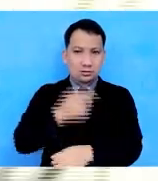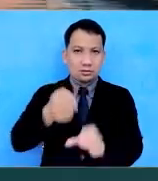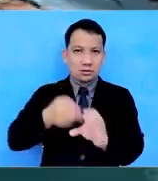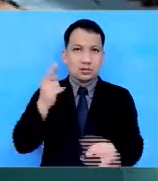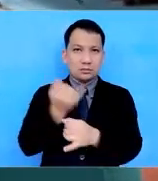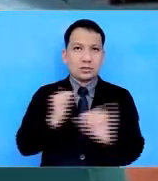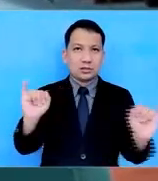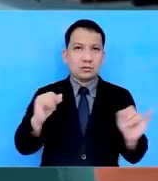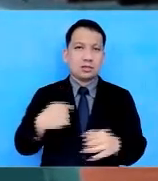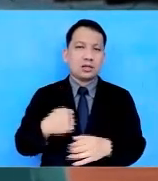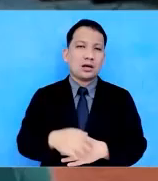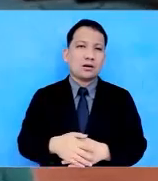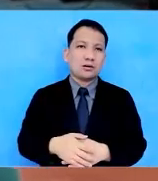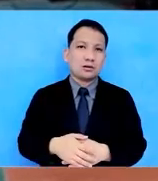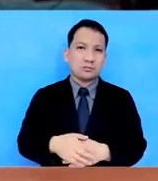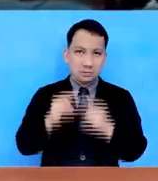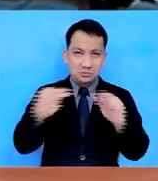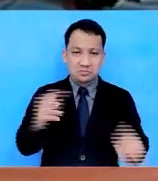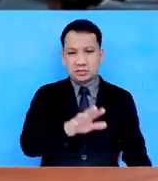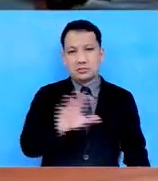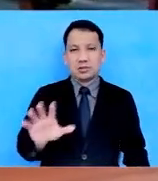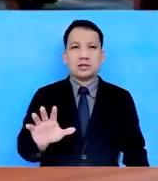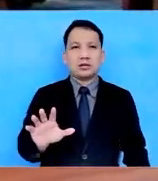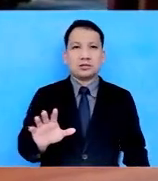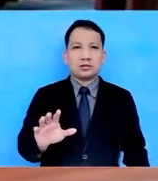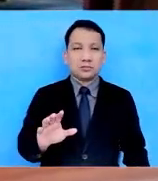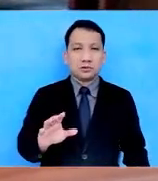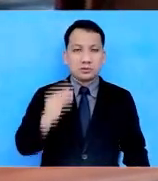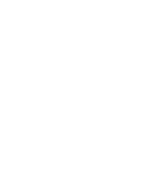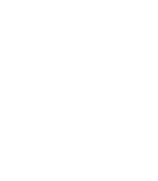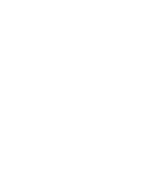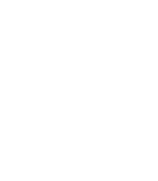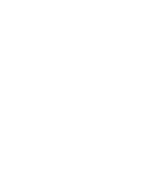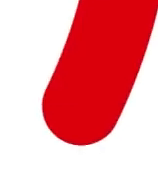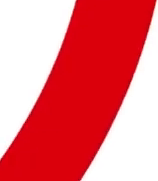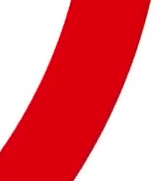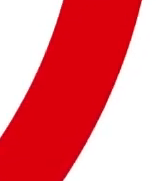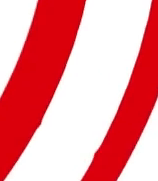Nagbabalita mula sa frontline, Mean Los Baños, News 5.